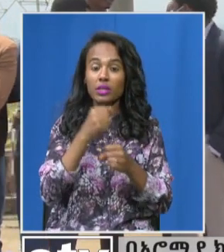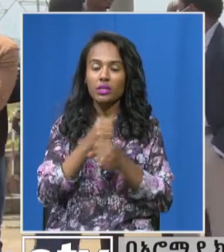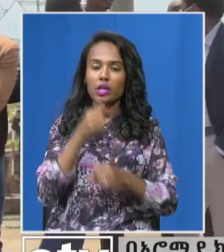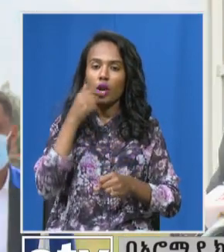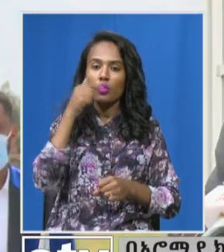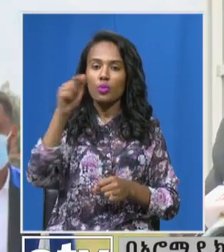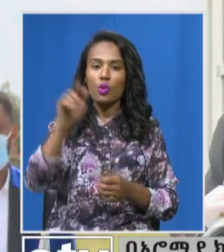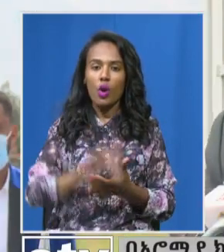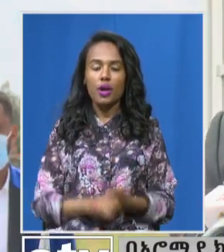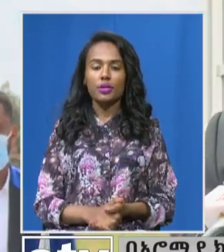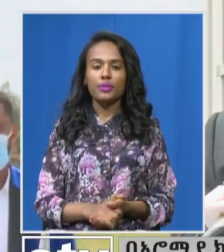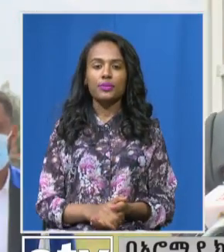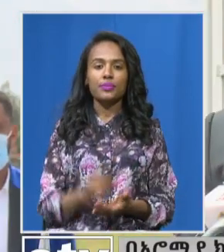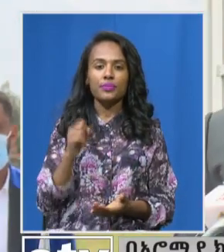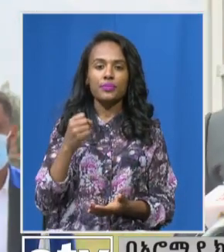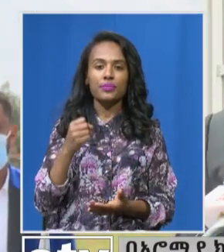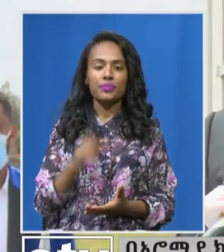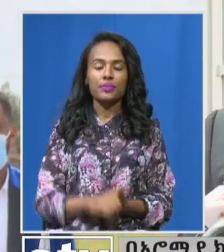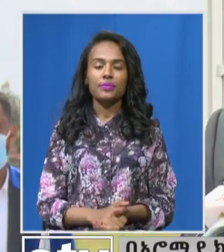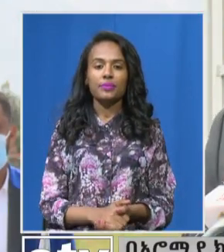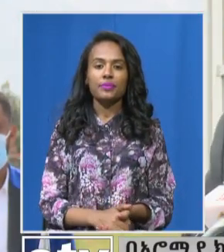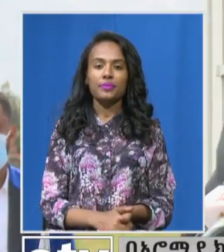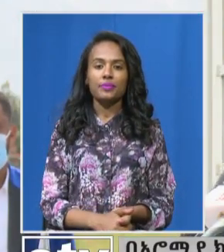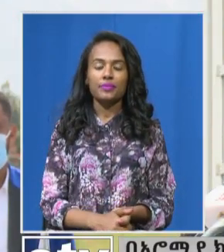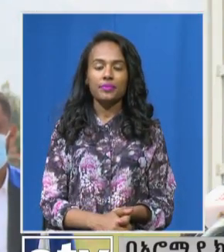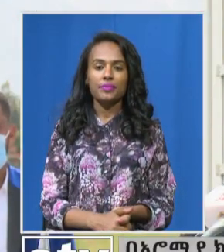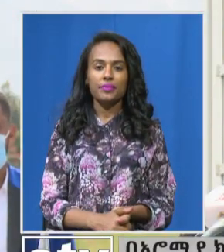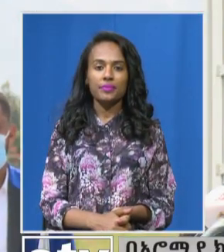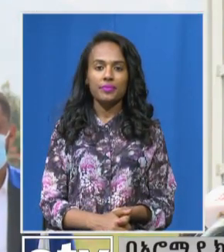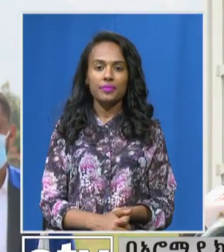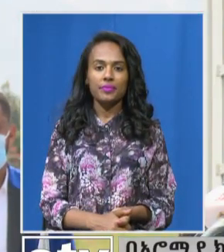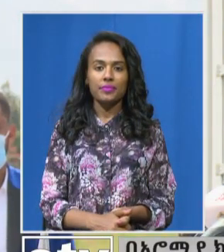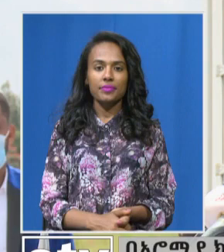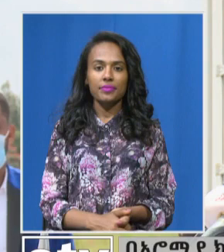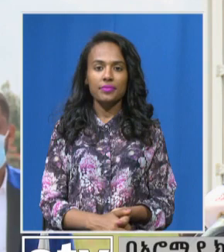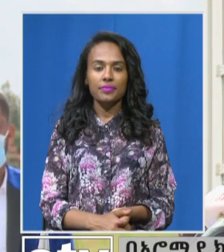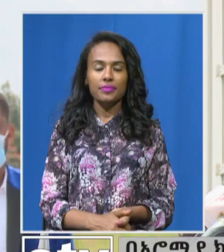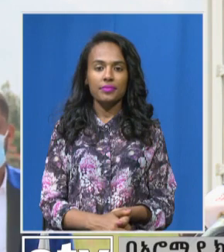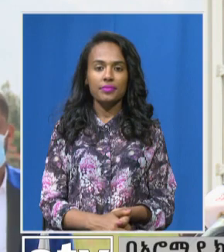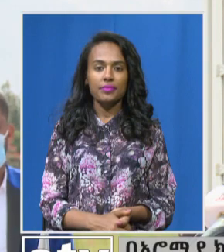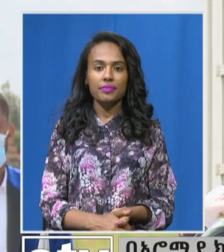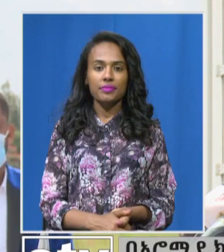ነው ብለዋል። ሊጦ ኦሮሚያ፣ ሂዲ ነሼ፣ ሂዲ ፊንጫ